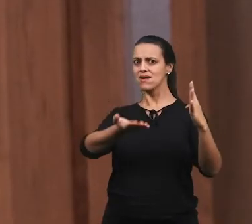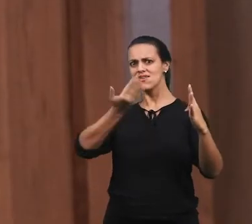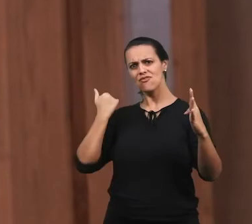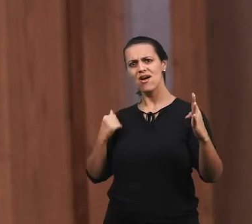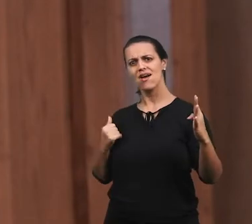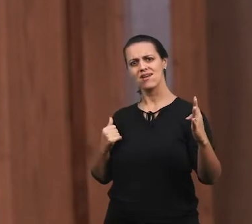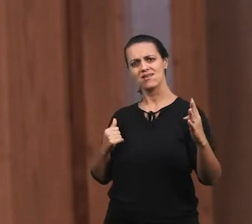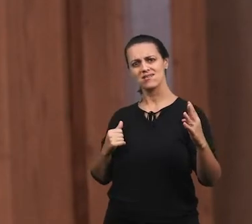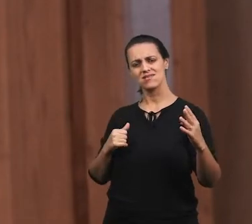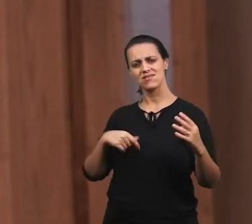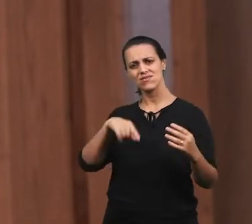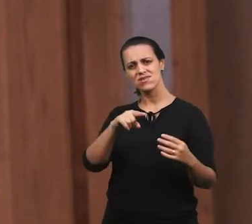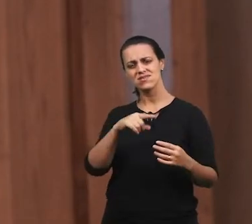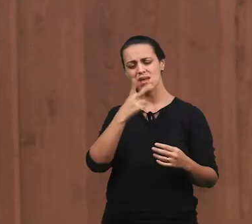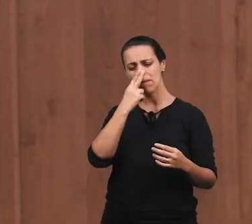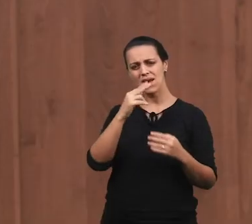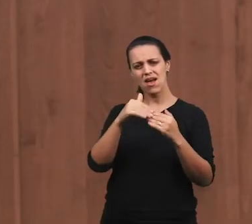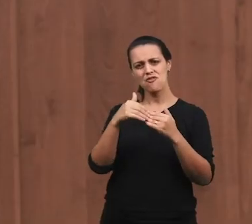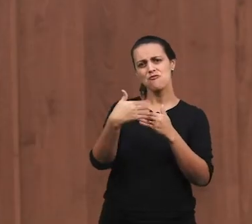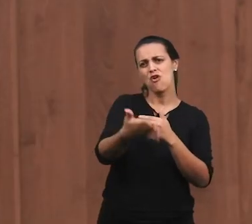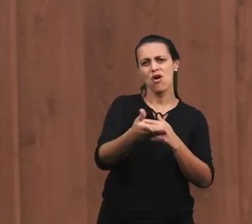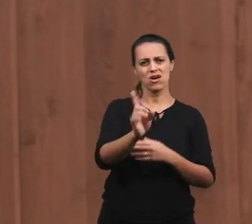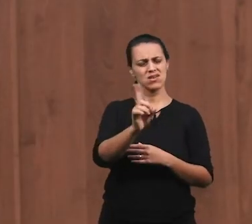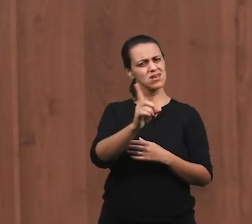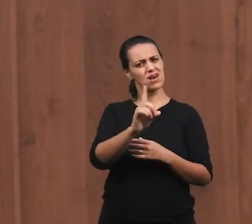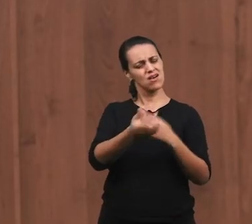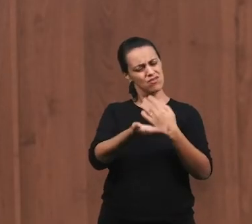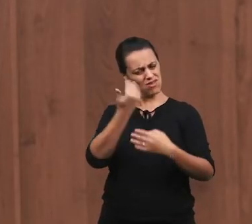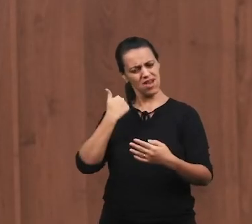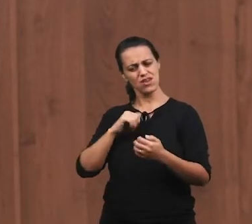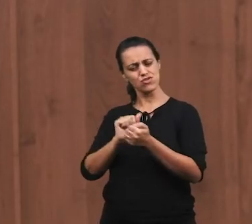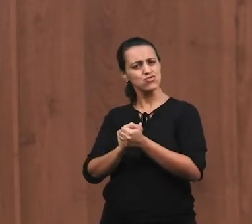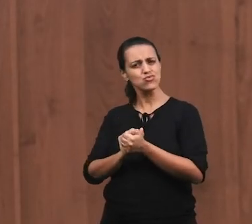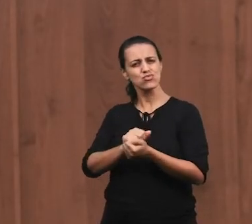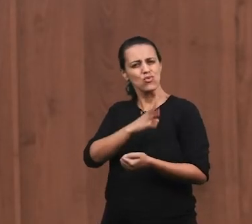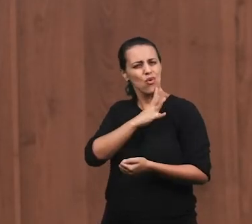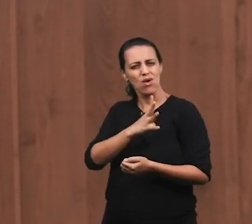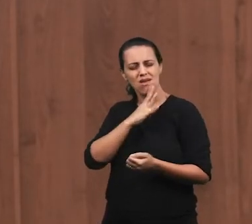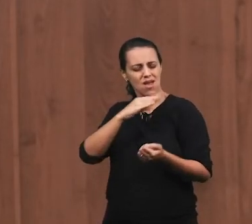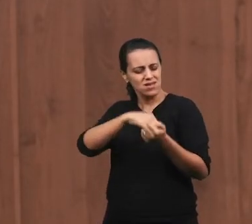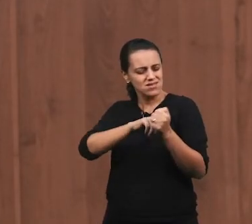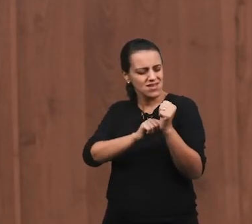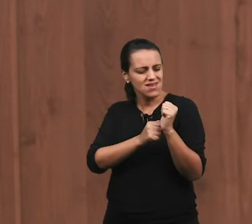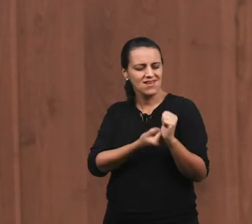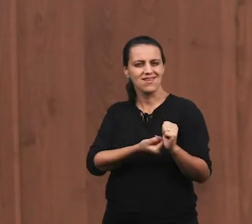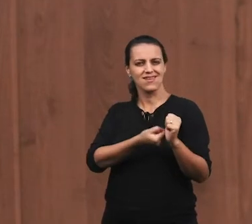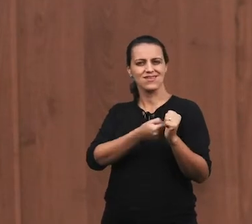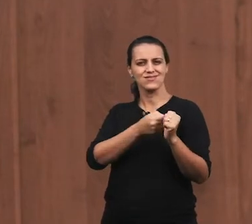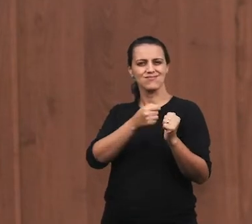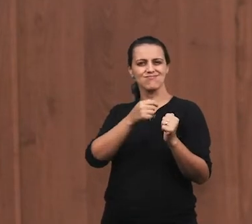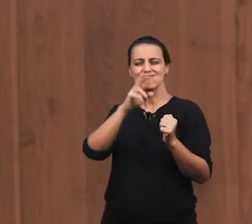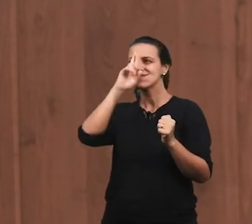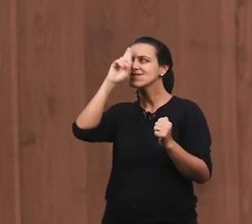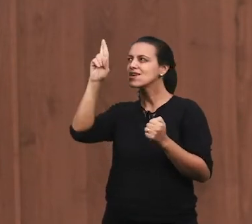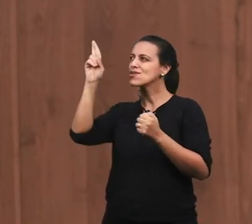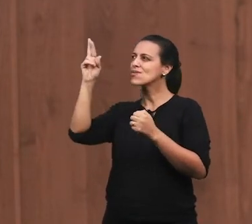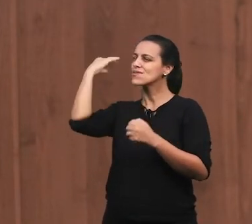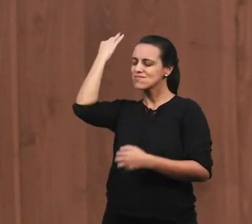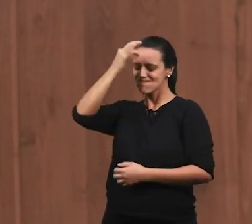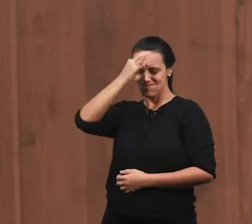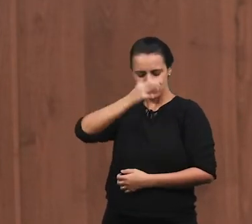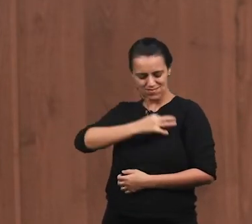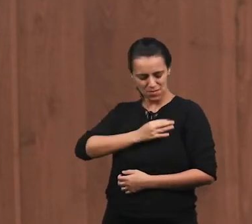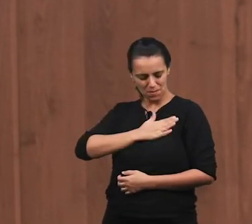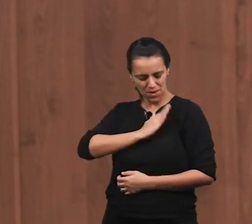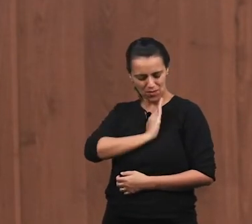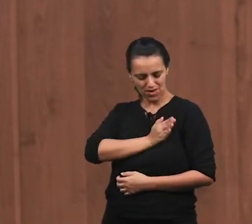вы приглашены войти в эту скинию. Иисус вернется, и Он заберет свою церковь, чтобы жить с Ним в